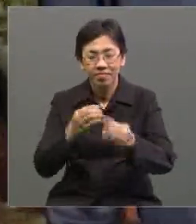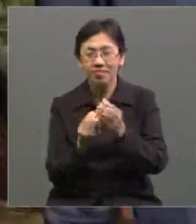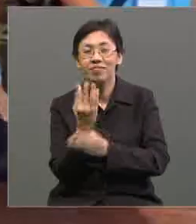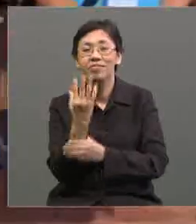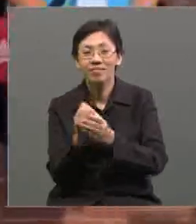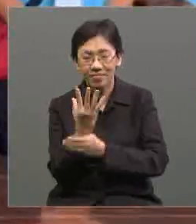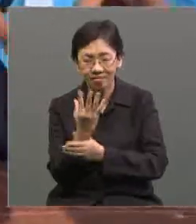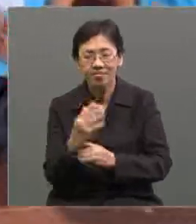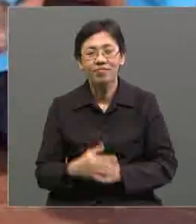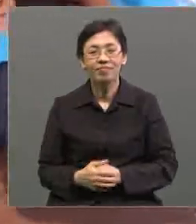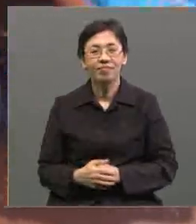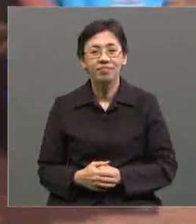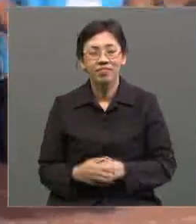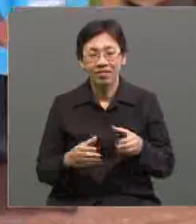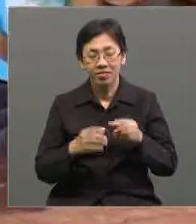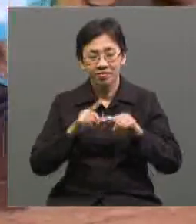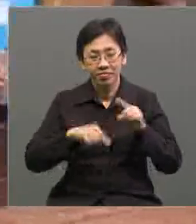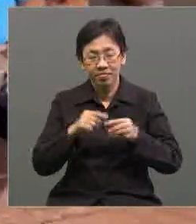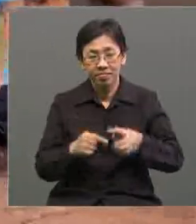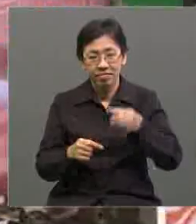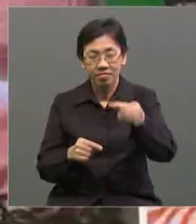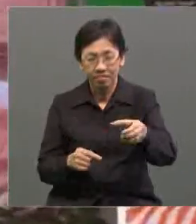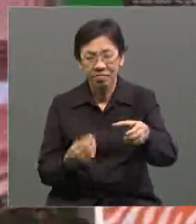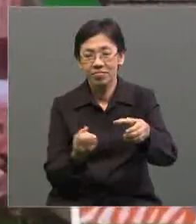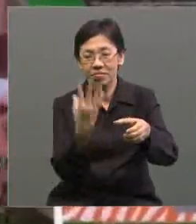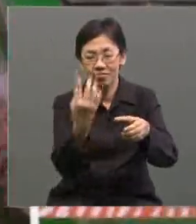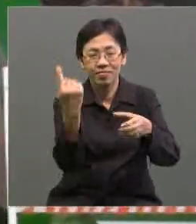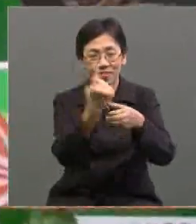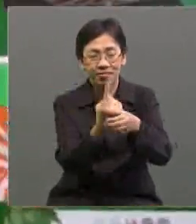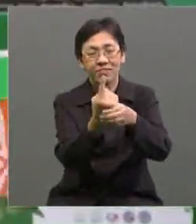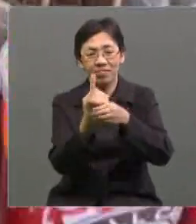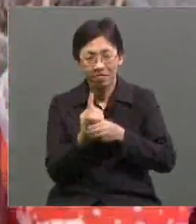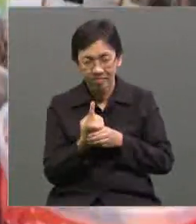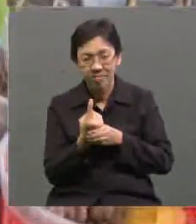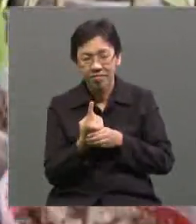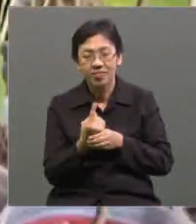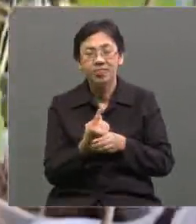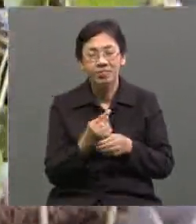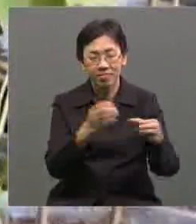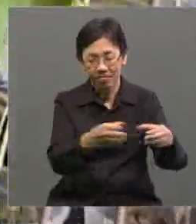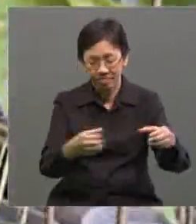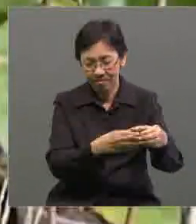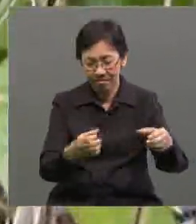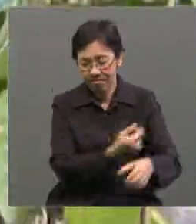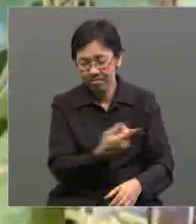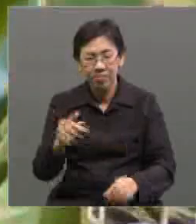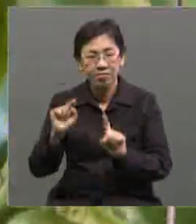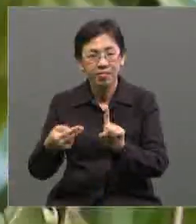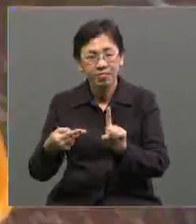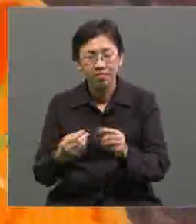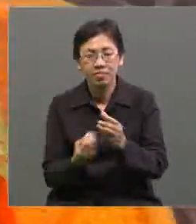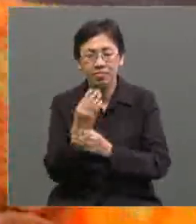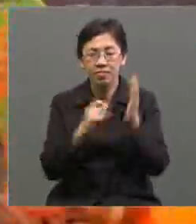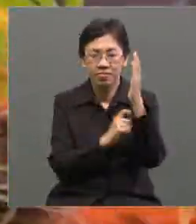าไม้ค่ะ1แก้วพลาสติกจะได้กล้าไม้ไป1ต้นนะคะเขาเตรียมเอาไว้ให้แลกถึง 10,000 ต้นมีทั้ง